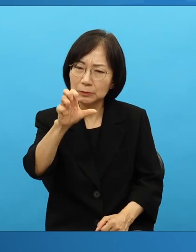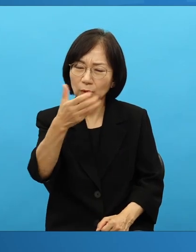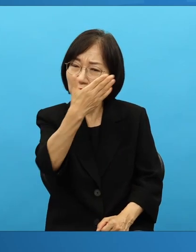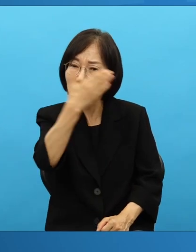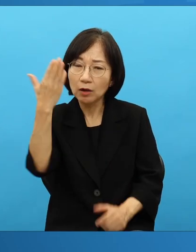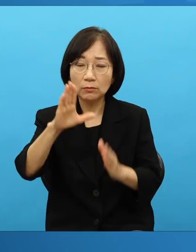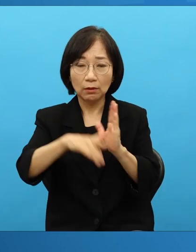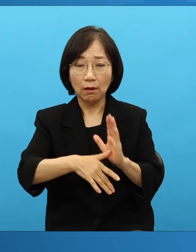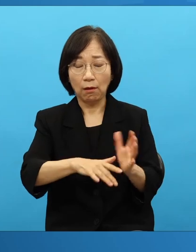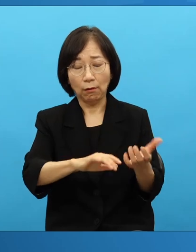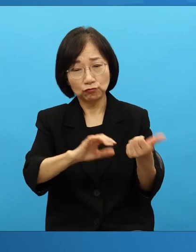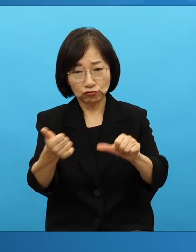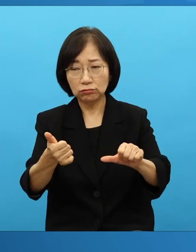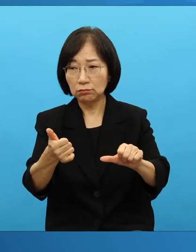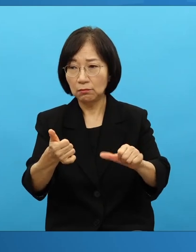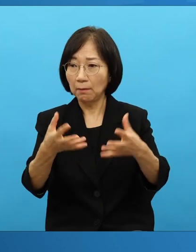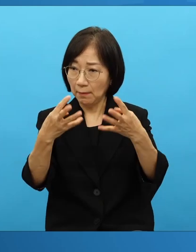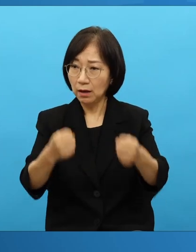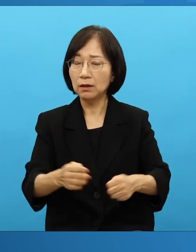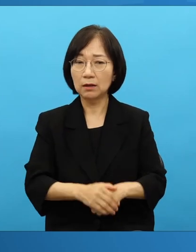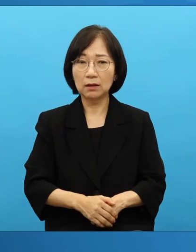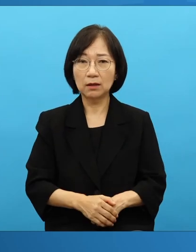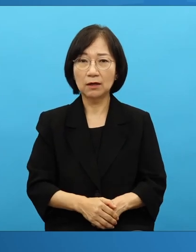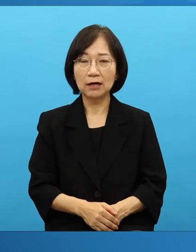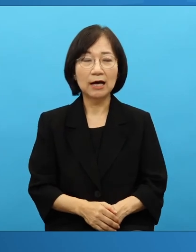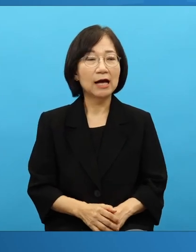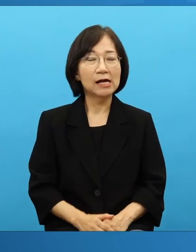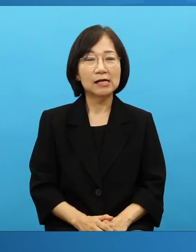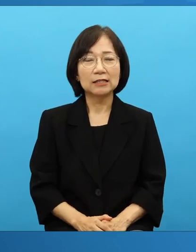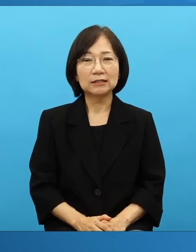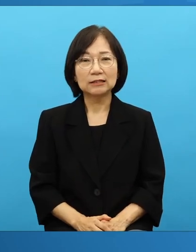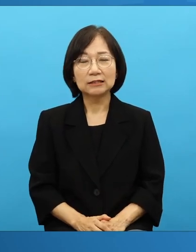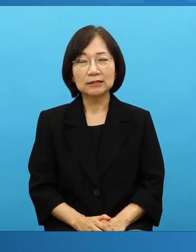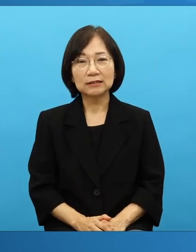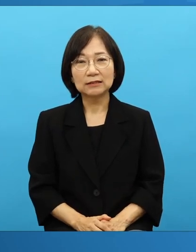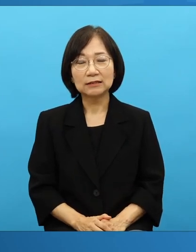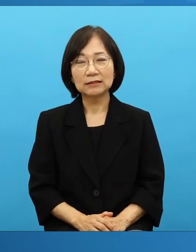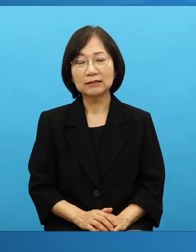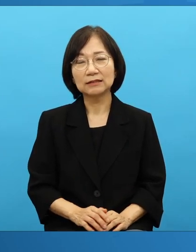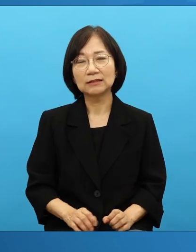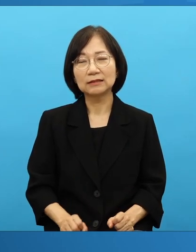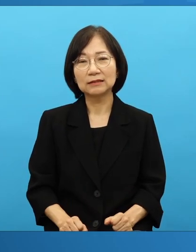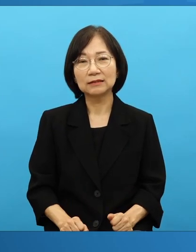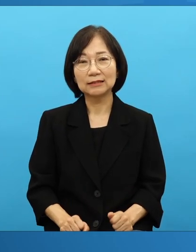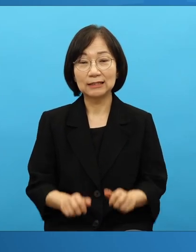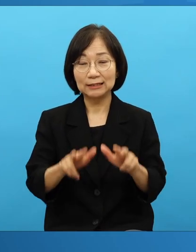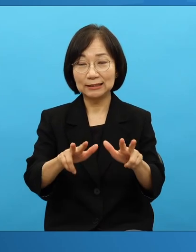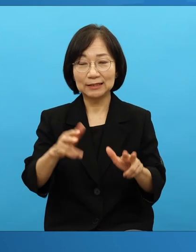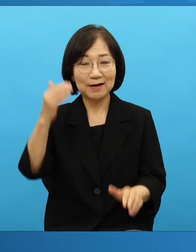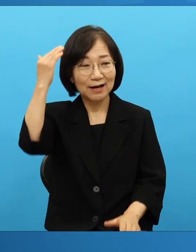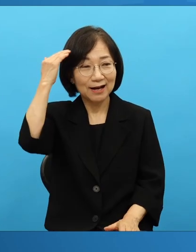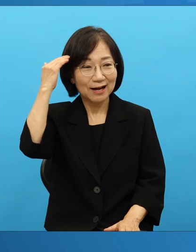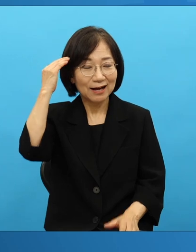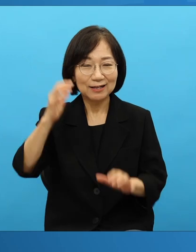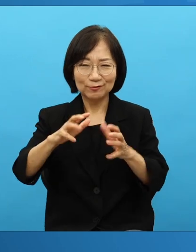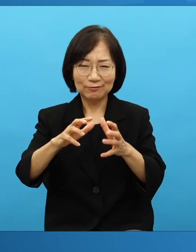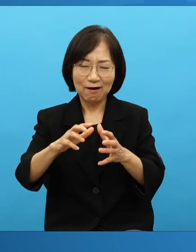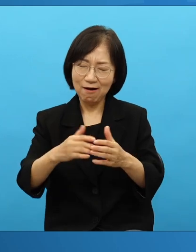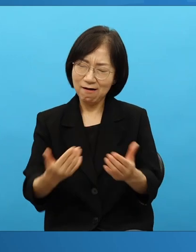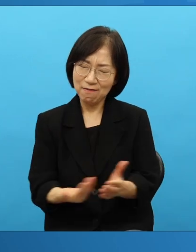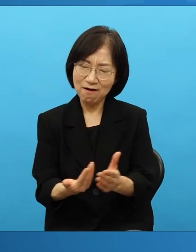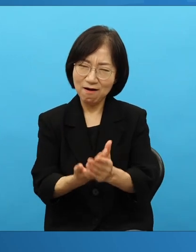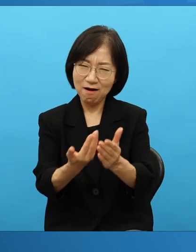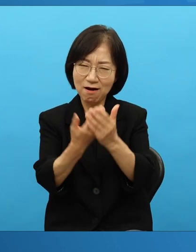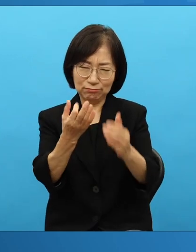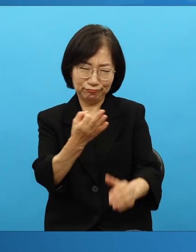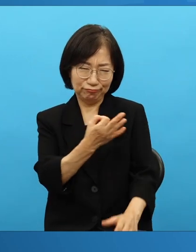平均年龄35岁左右就去世的国家大有人在呀。 우리나라 말이 지금 축복받아가도 육신적으로 뭐 배가 불러 그렇죠. 지금 1달러도 안 되는 걸 가지고 사는 나라들이